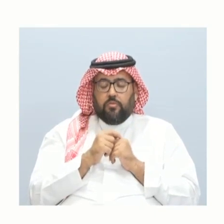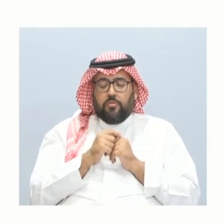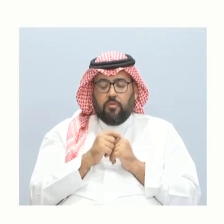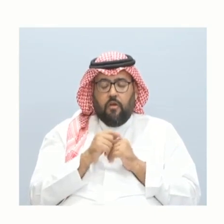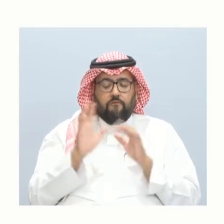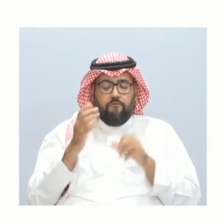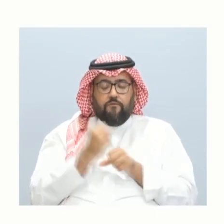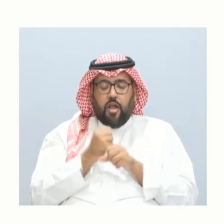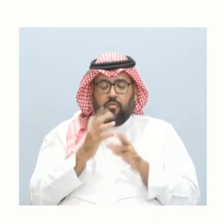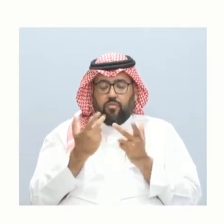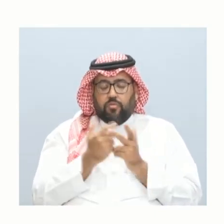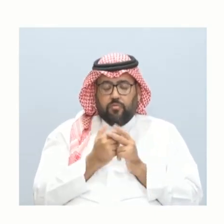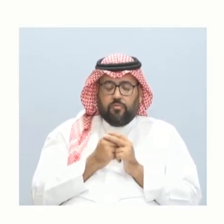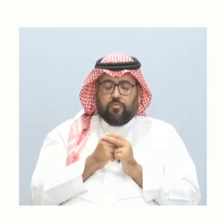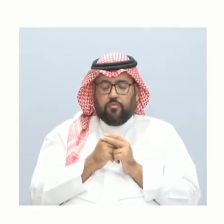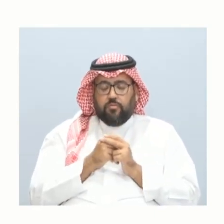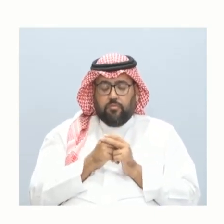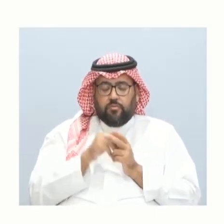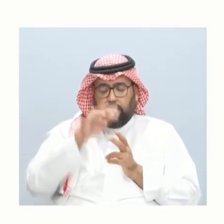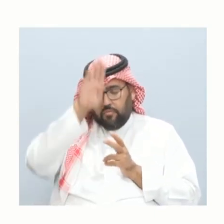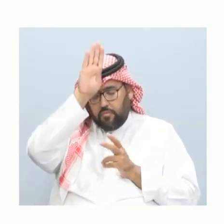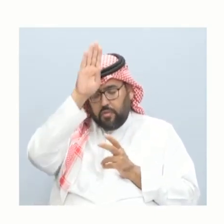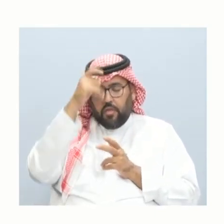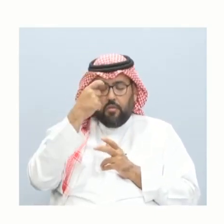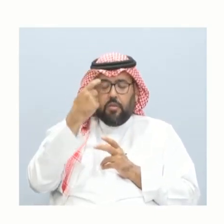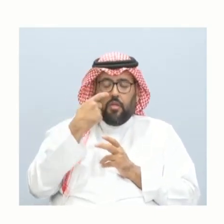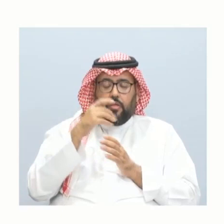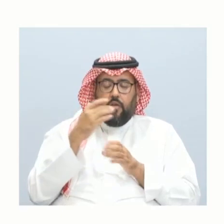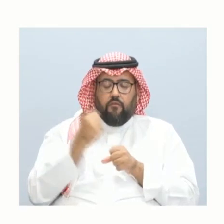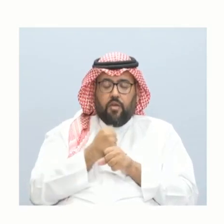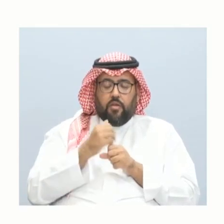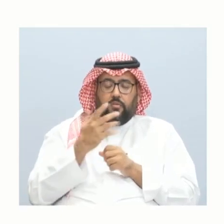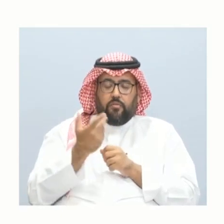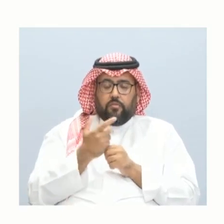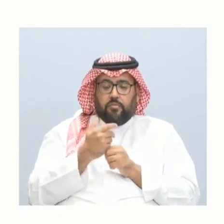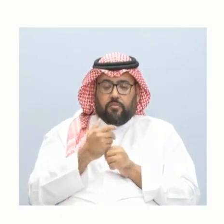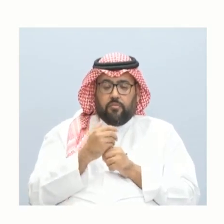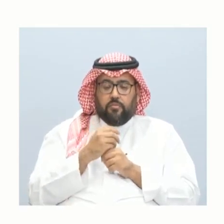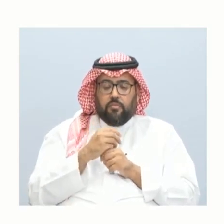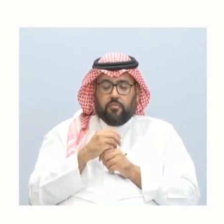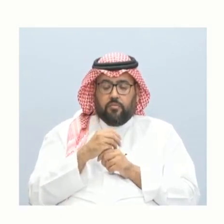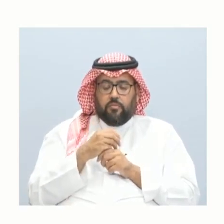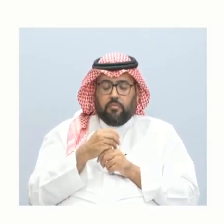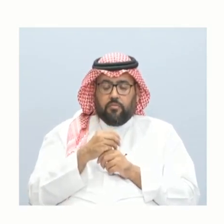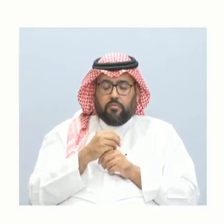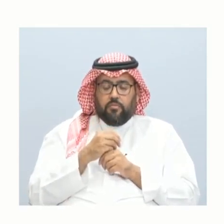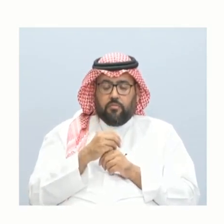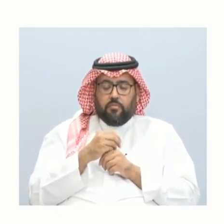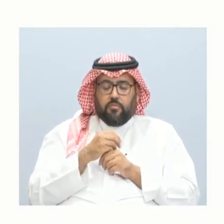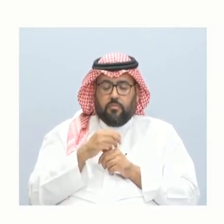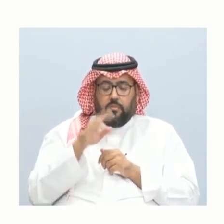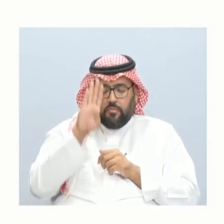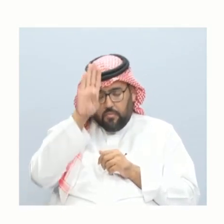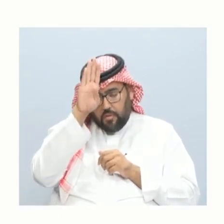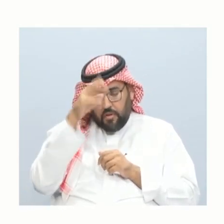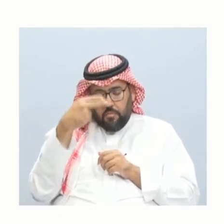ما الذي فعل الملك عبد العزيز احسنتم بارك الله فيكم الملك عبد